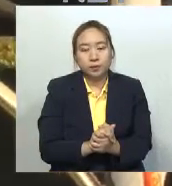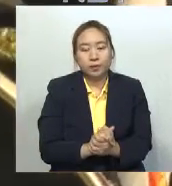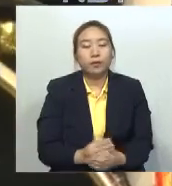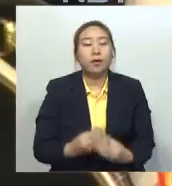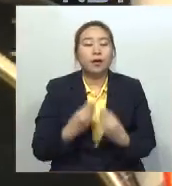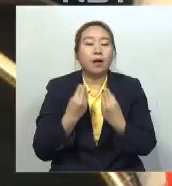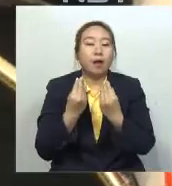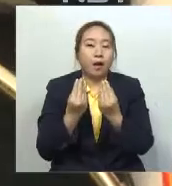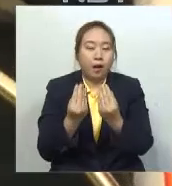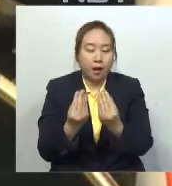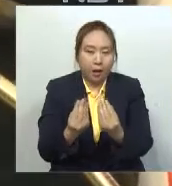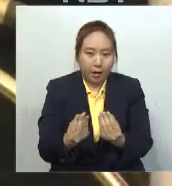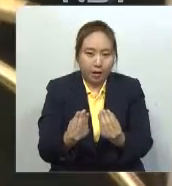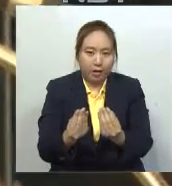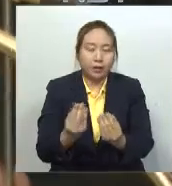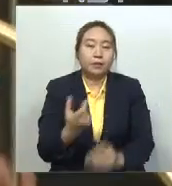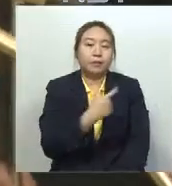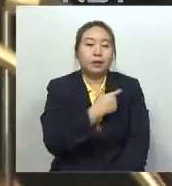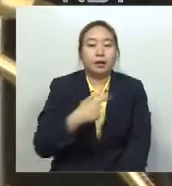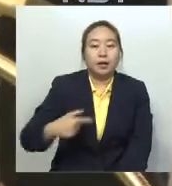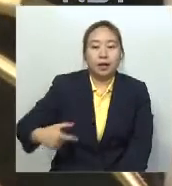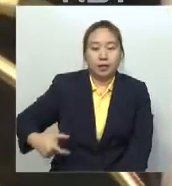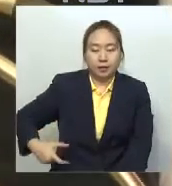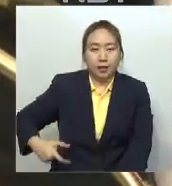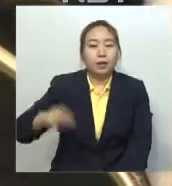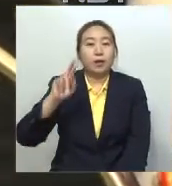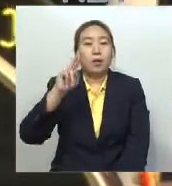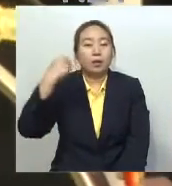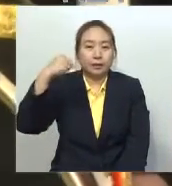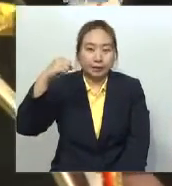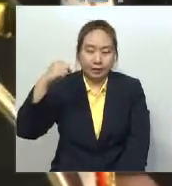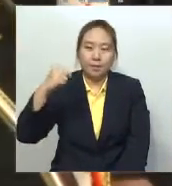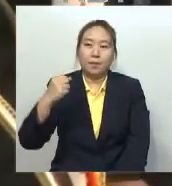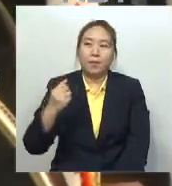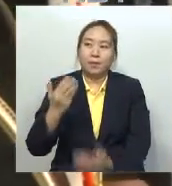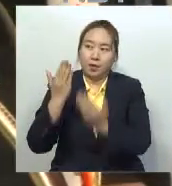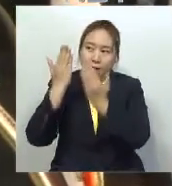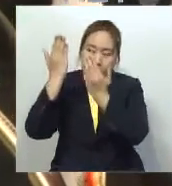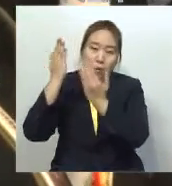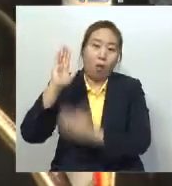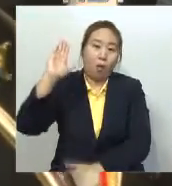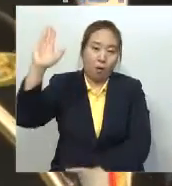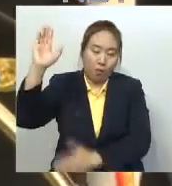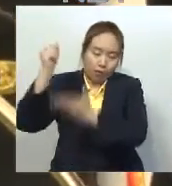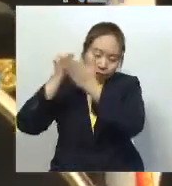ขอให้พระบรมีของสมเด็จพระเจ้าอยู่หัวเป็นเกราะก